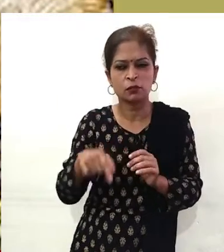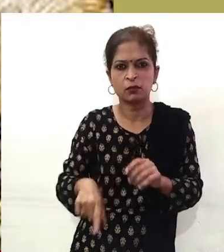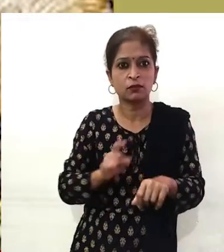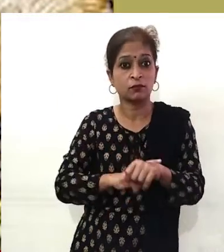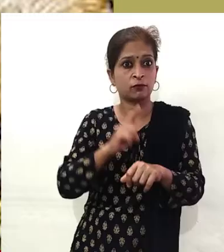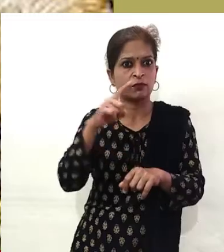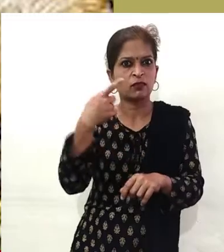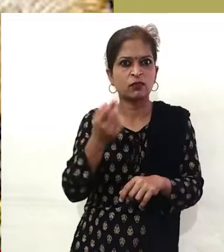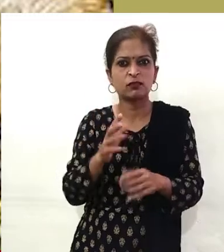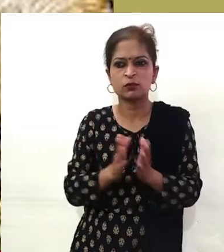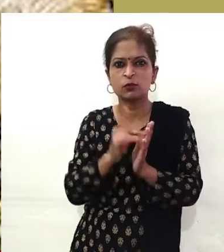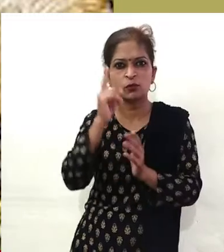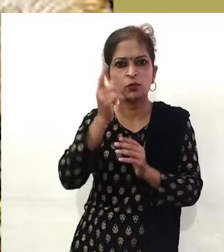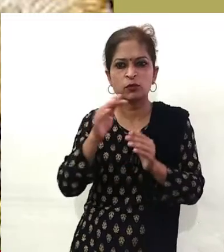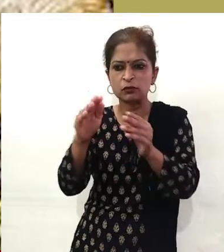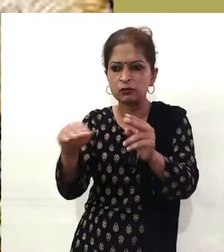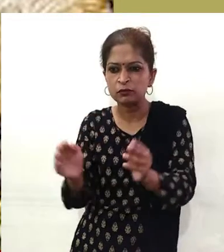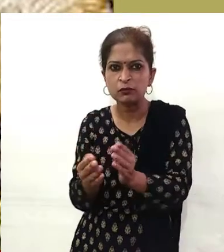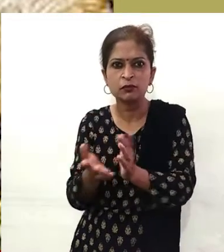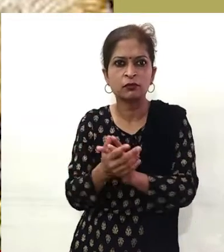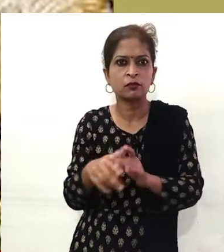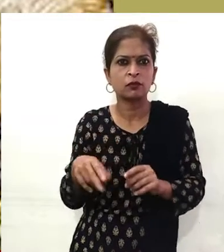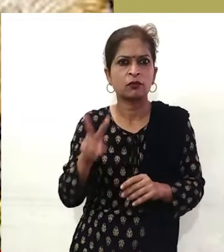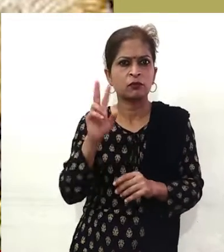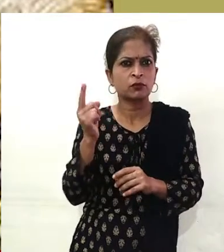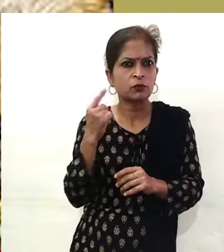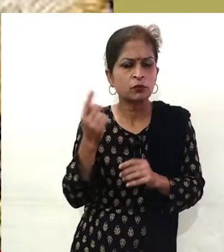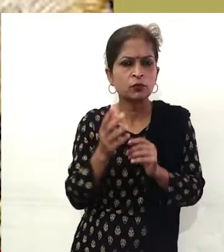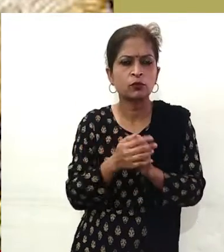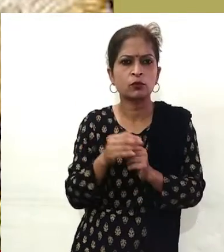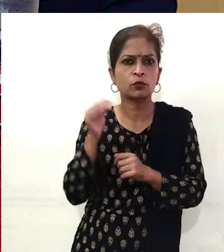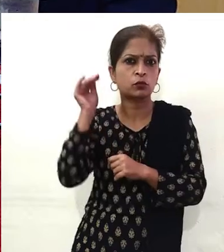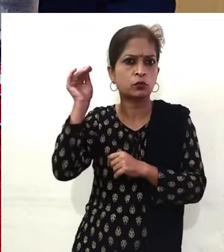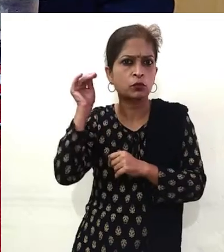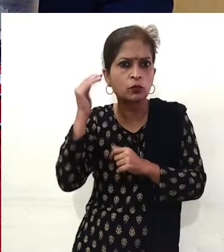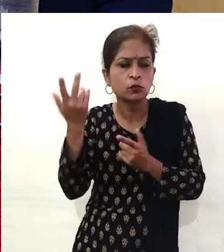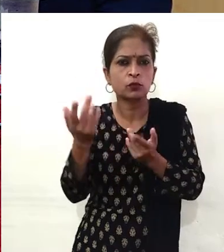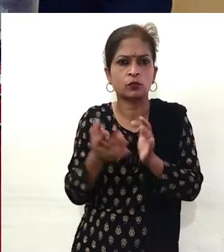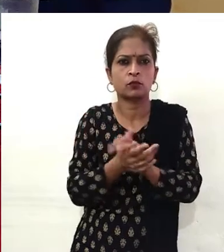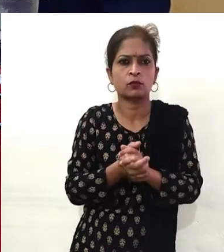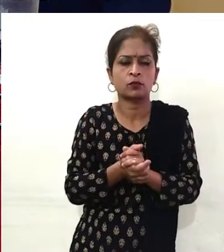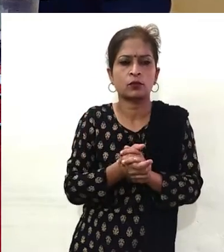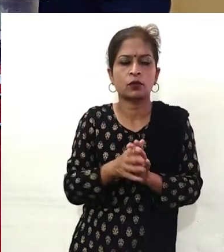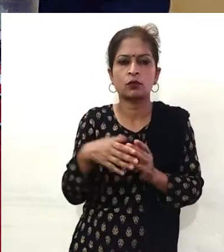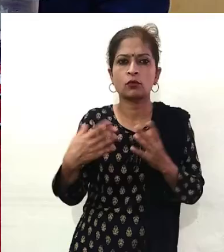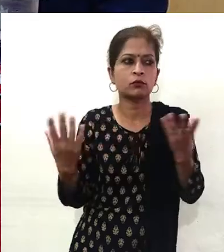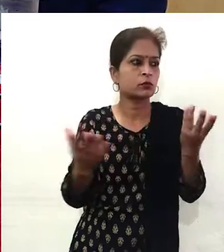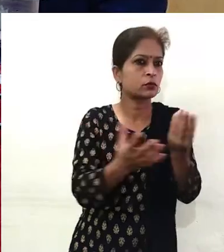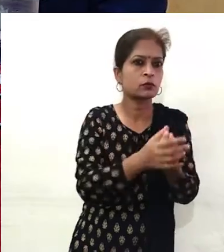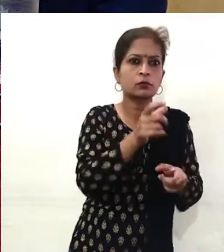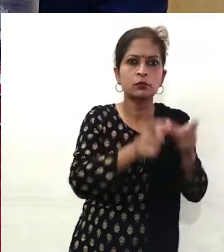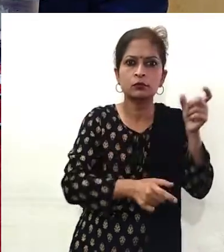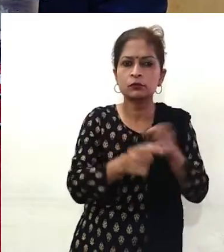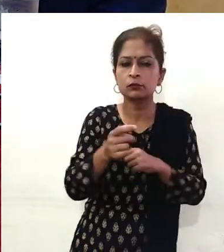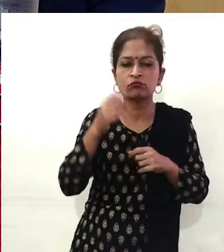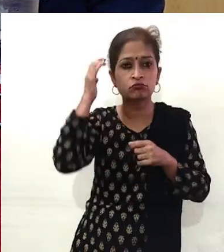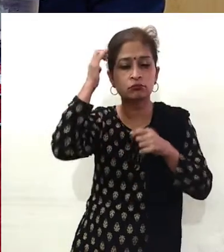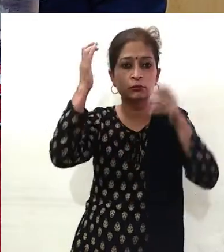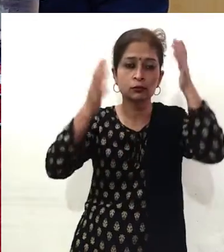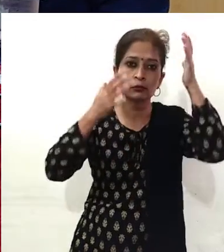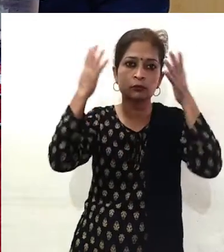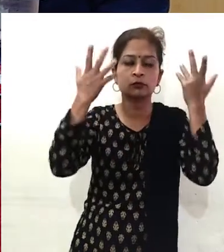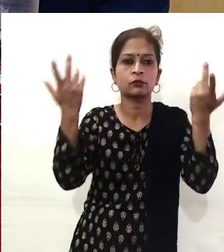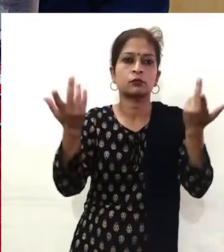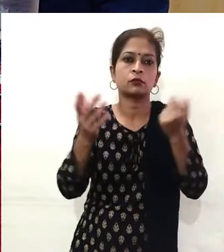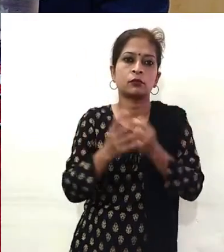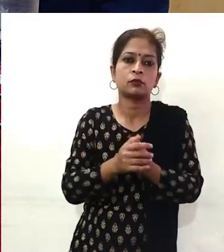मूर्ति कभी देखी ही नहीं है ना। ना तो विष्णु जी की मूर्ति देखी है ऐसे, ना तो शिव जी की मूर्ति ऐसे देखी है। तो सब परेशान, दुखी कि पता